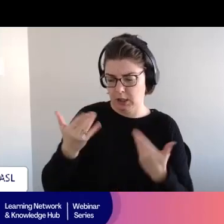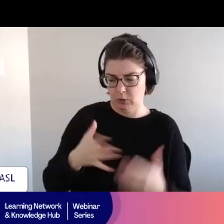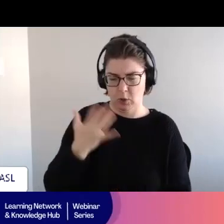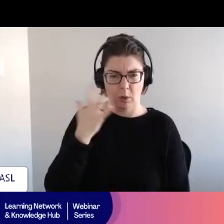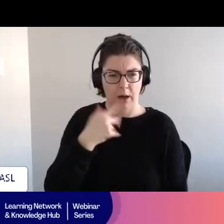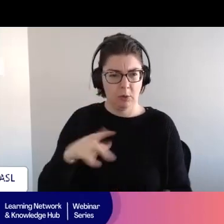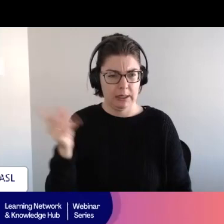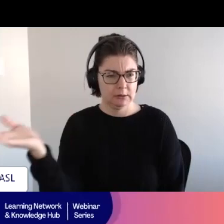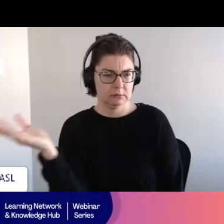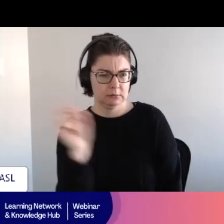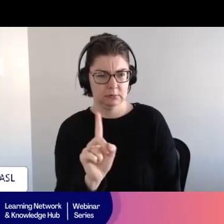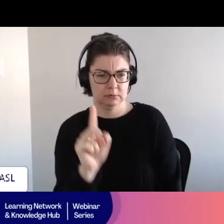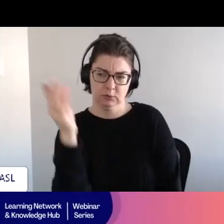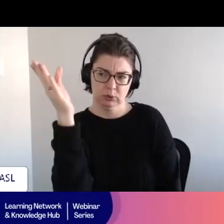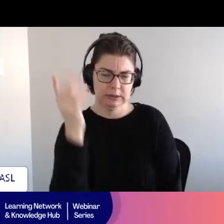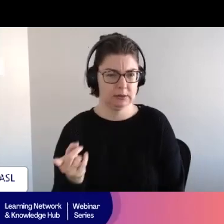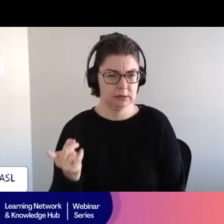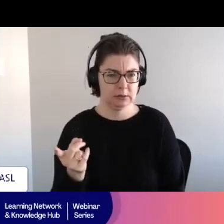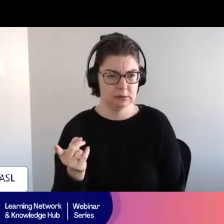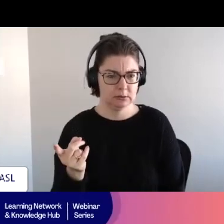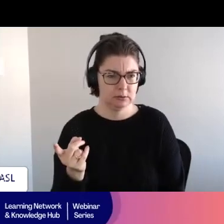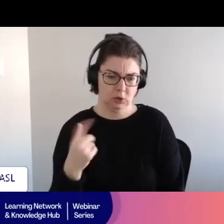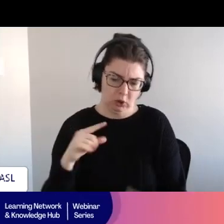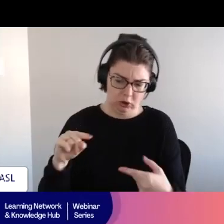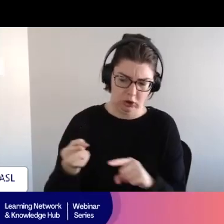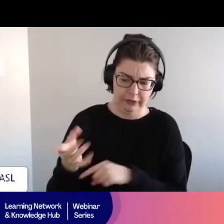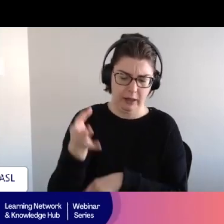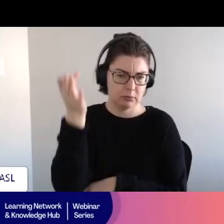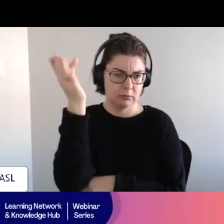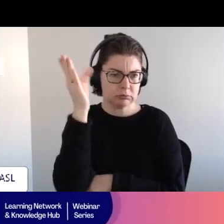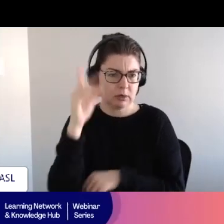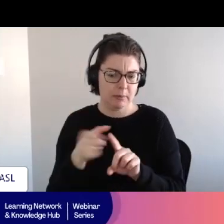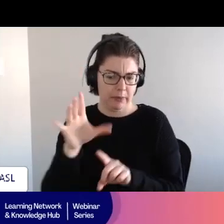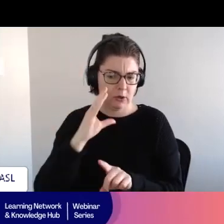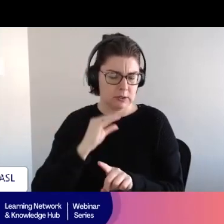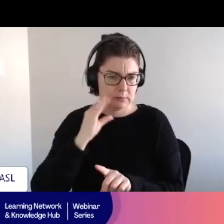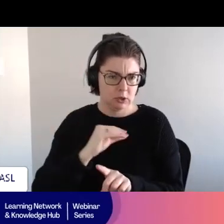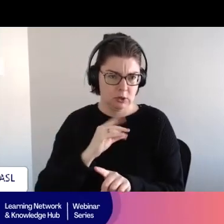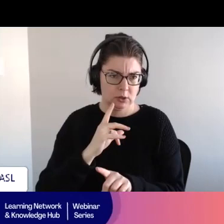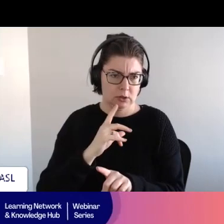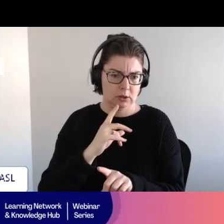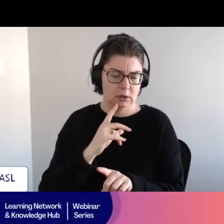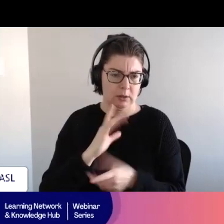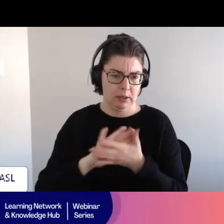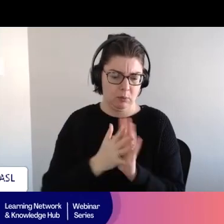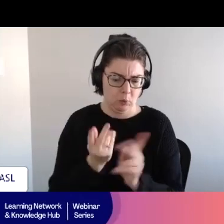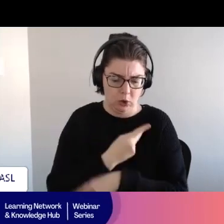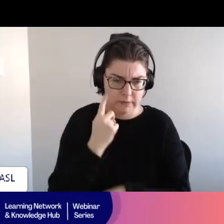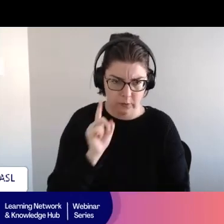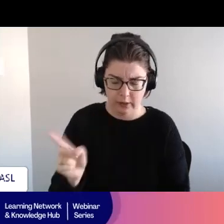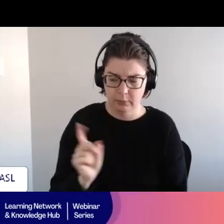ma santé mentale demandant pourquoi on le sait les jeunes parler et est-ce que ça ne leur ferait pas porterait pas de préjudice